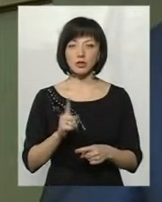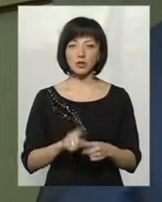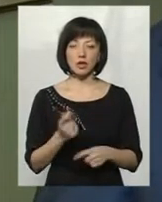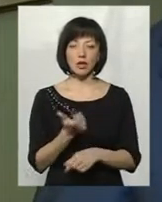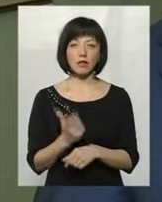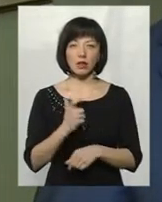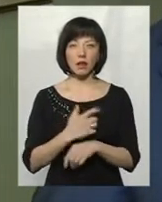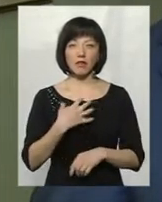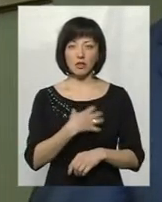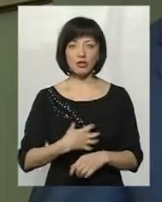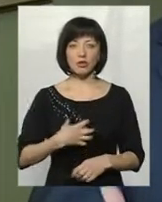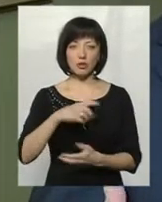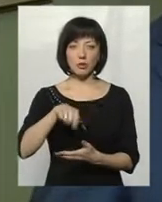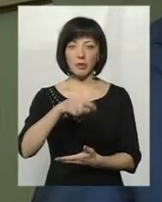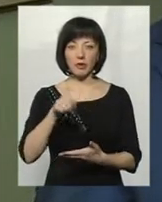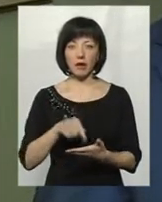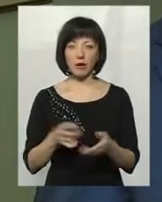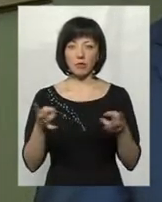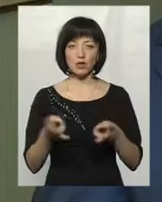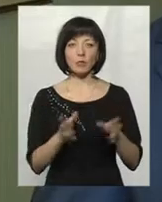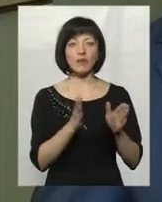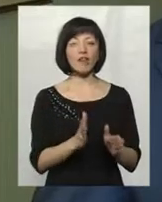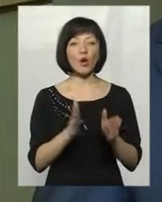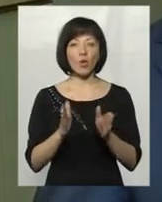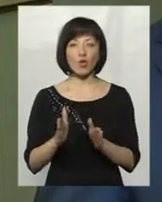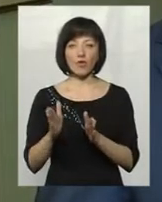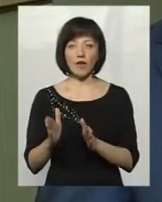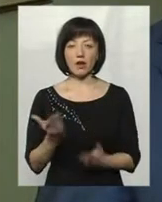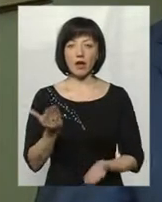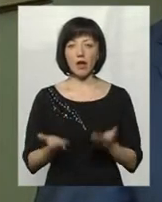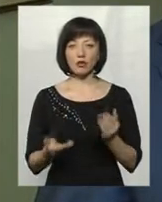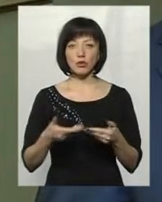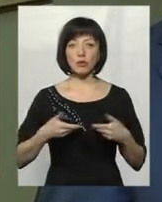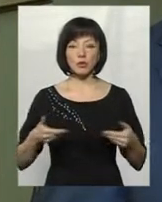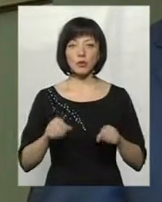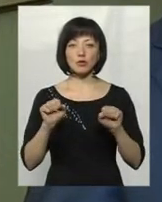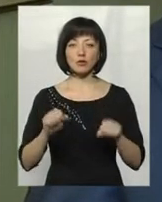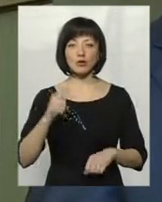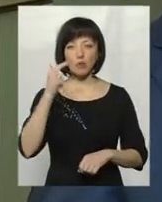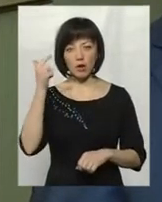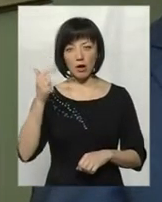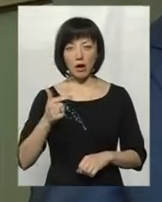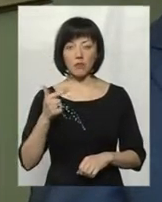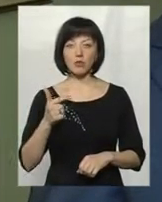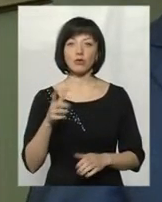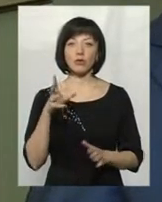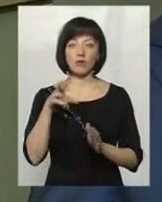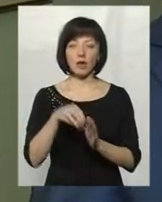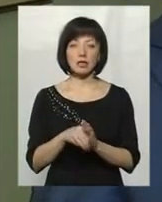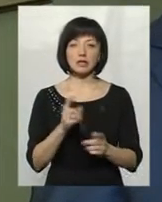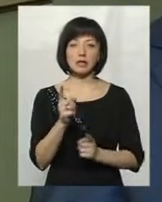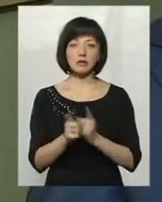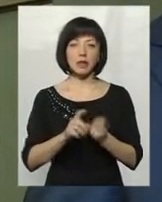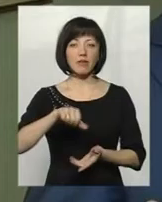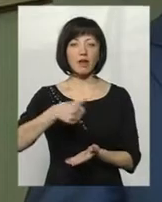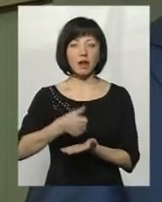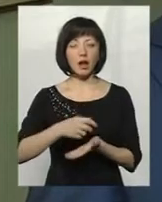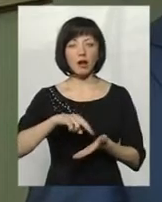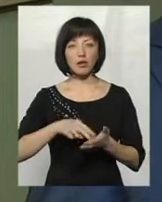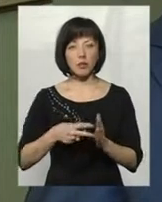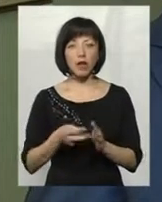найважливіше питання, яке потрібно врегулювати. Якщо ми зможемо грамотно внести зміни в генеральний план,